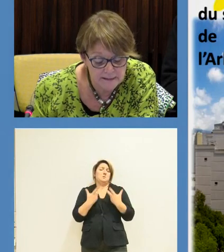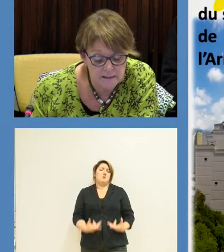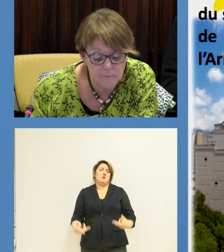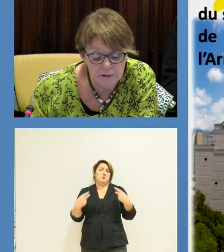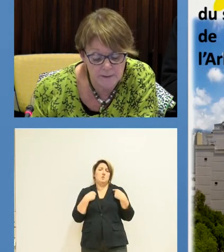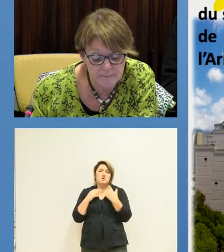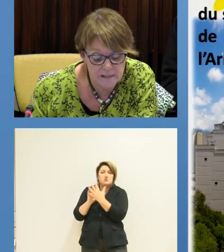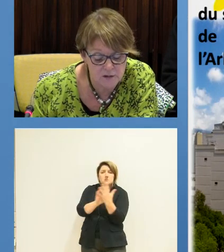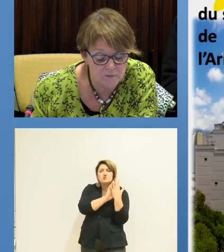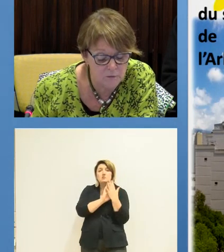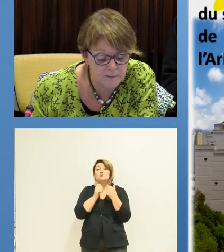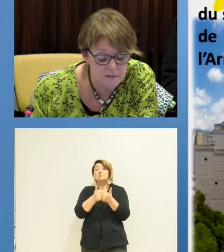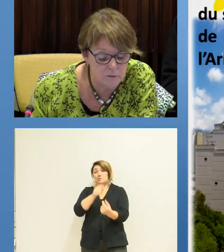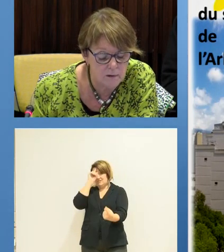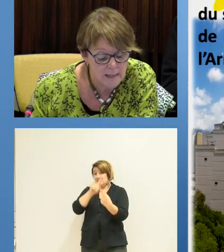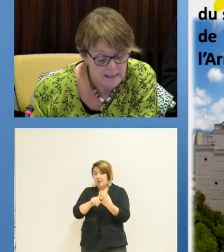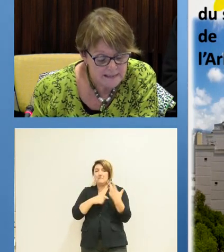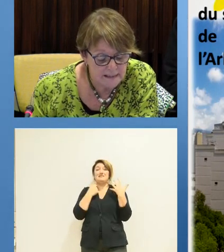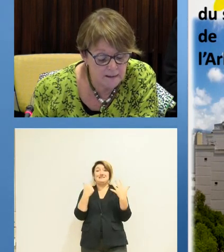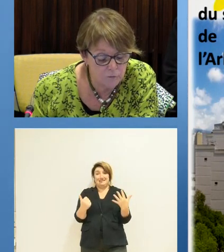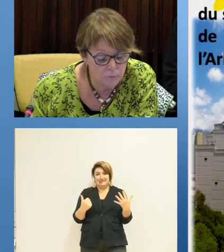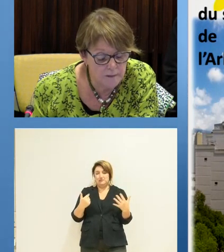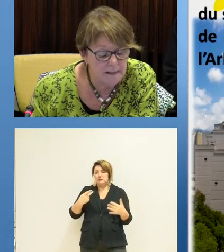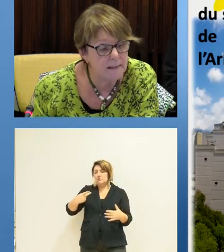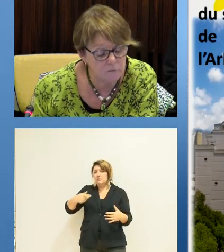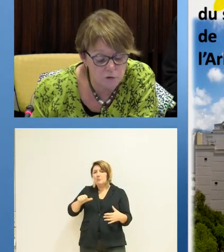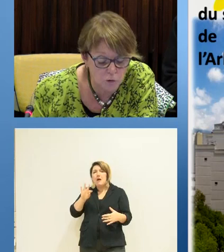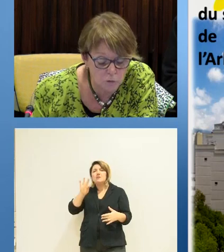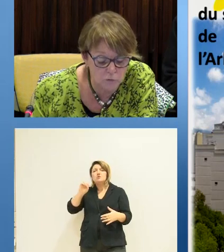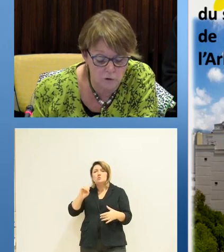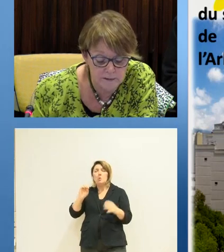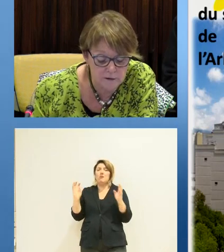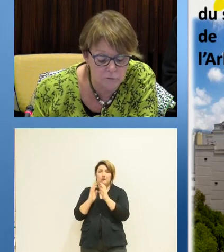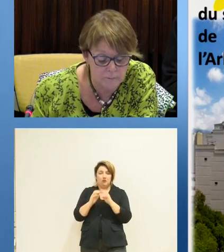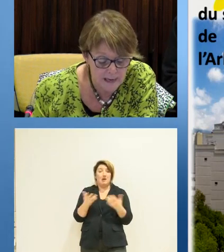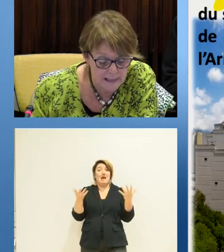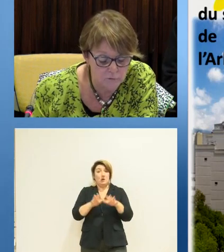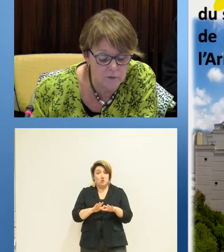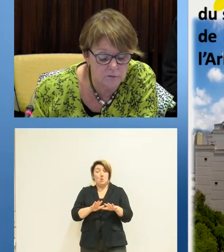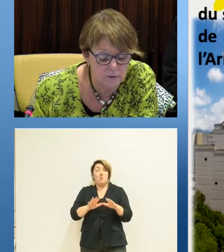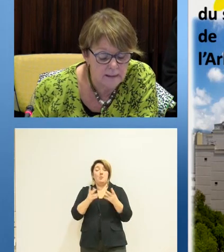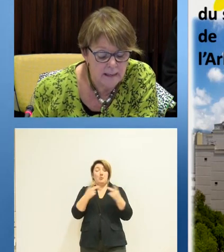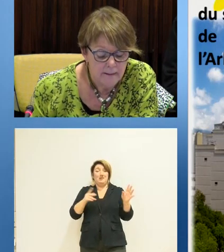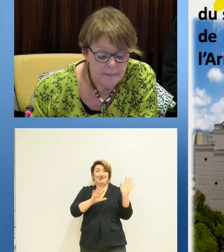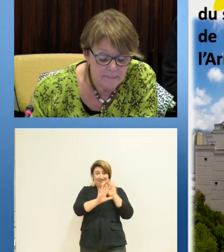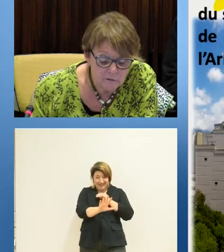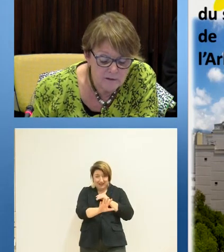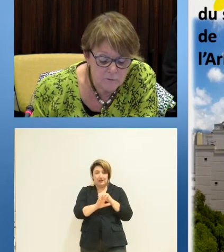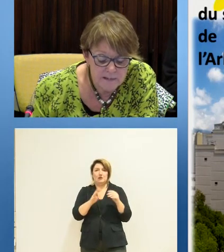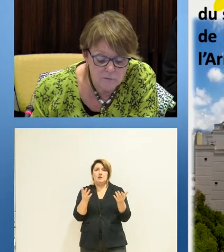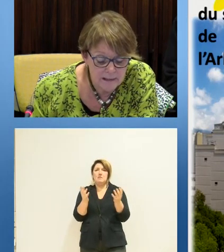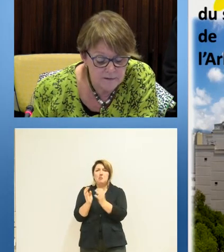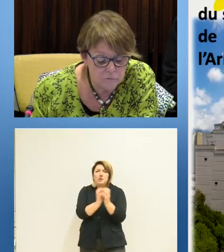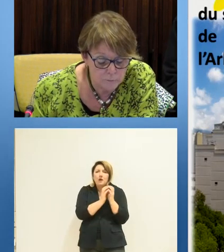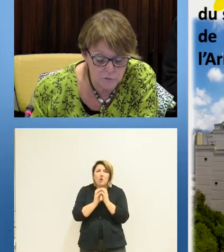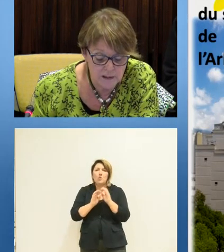thématique mené par passager des villes au patio cinq réunions publiques 14 rencontres en mini-groupe à la demande permanences